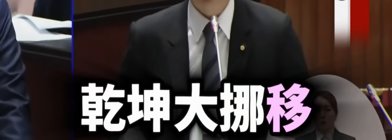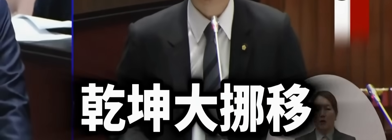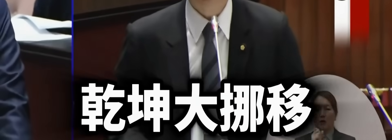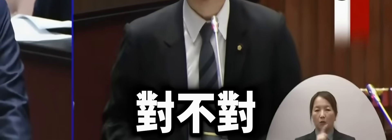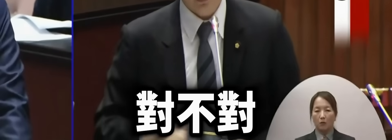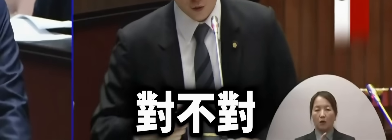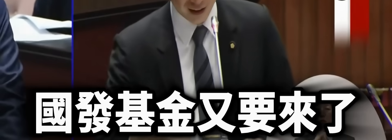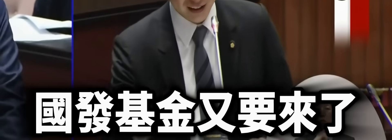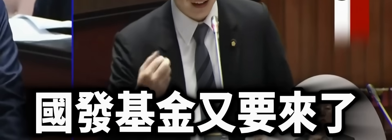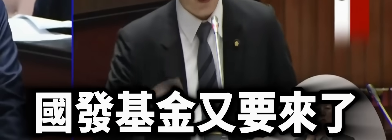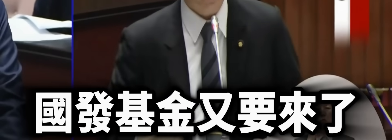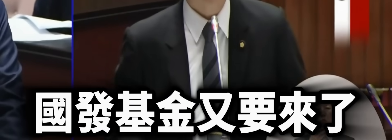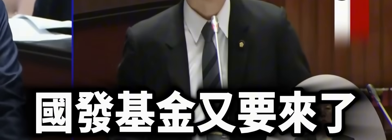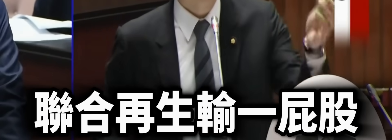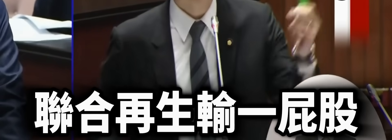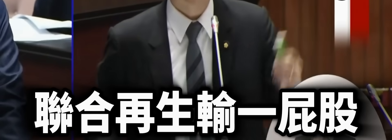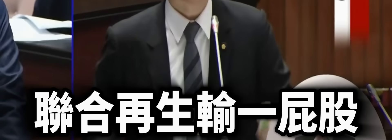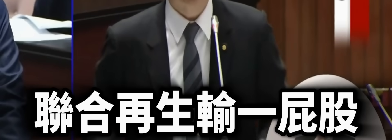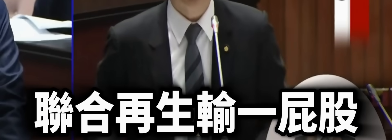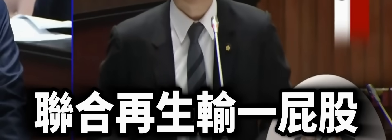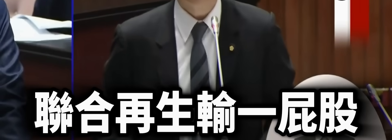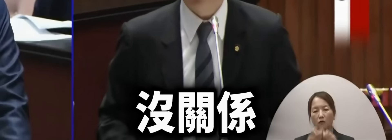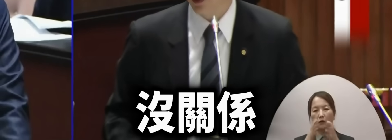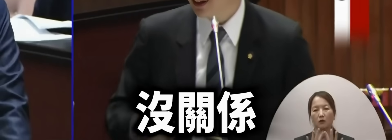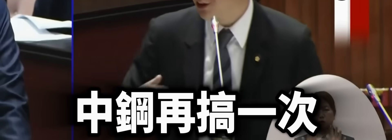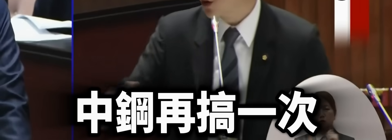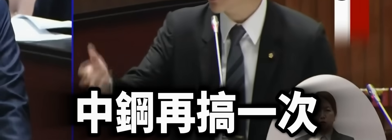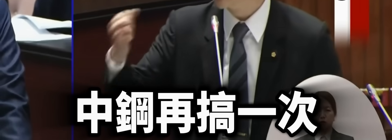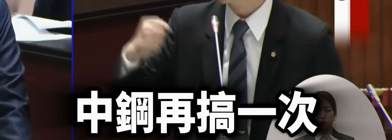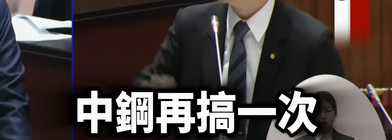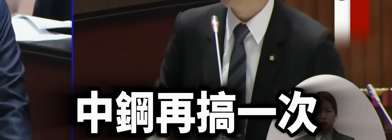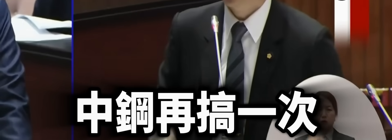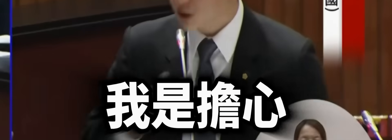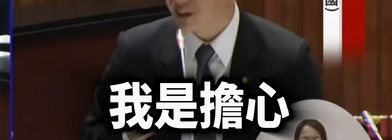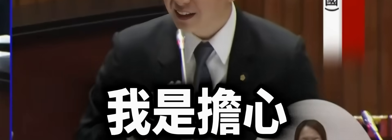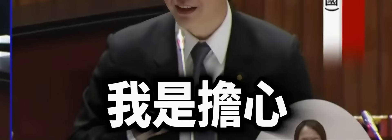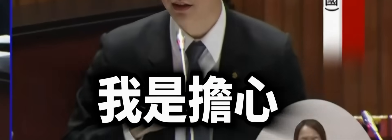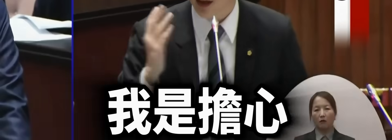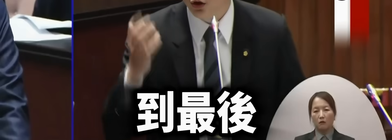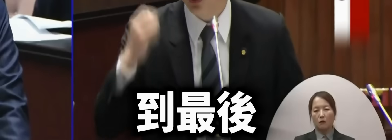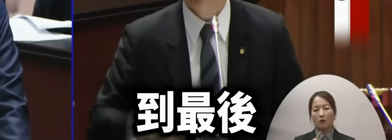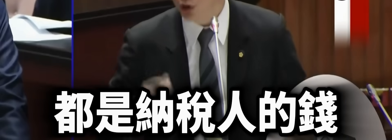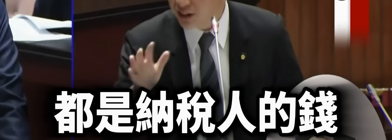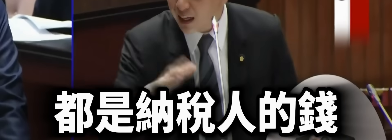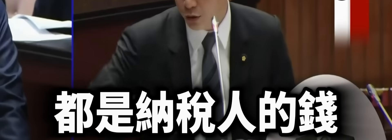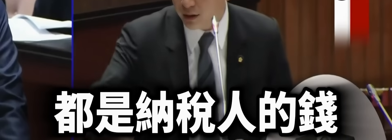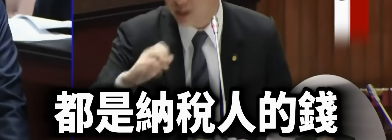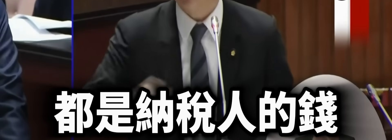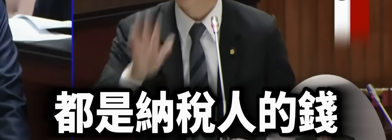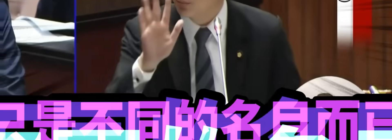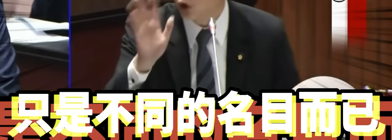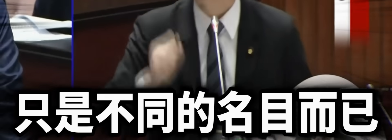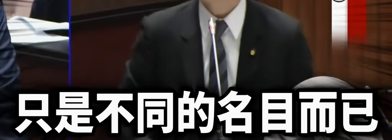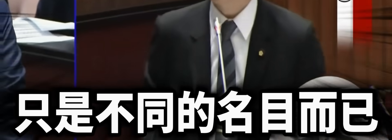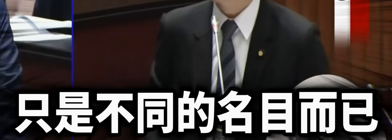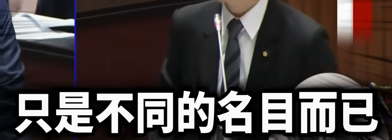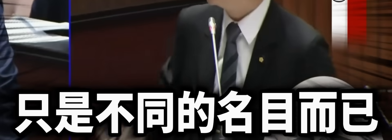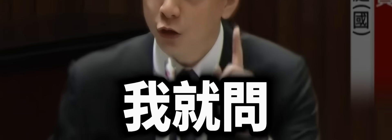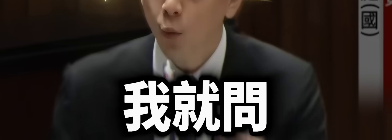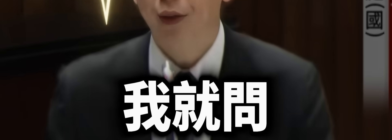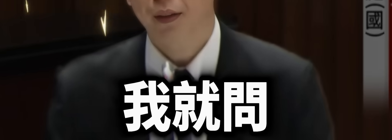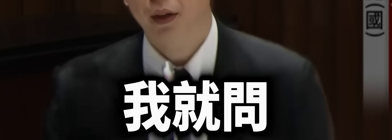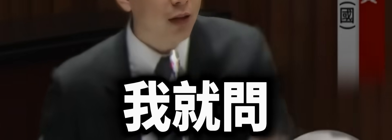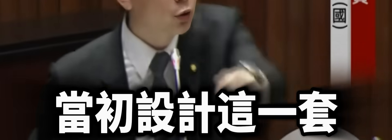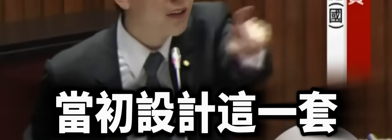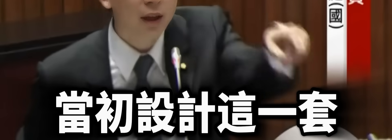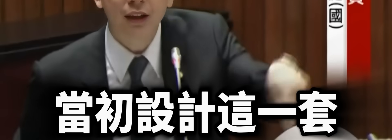乾坤大挪移，对不对？国发基金又要来了，联合再生输一定没关系，中钢再搞一次。我是担心到最后都是纳税人的钱，是不同的名额。 我